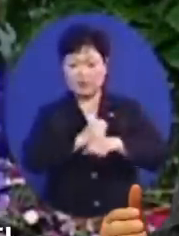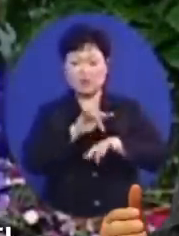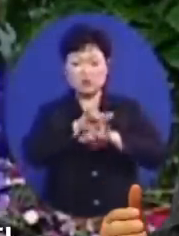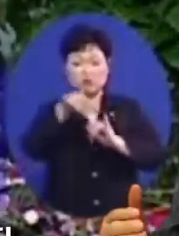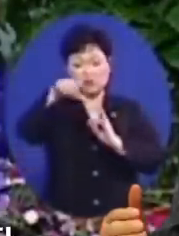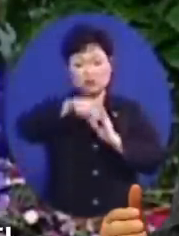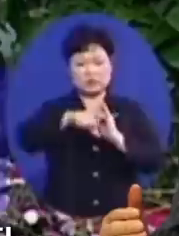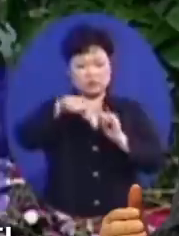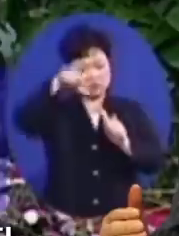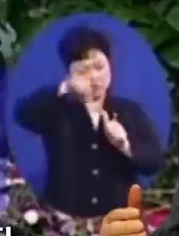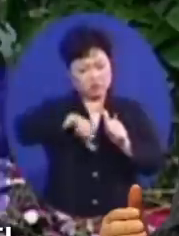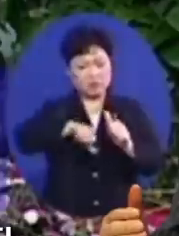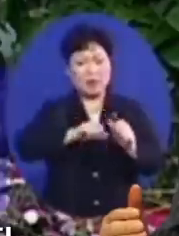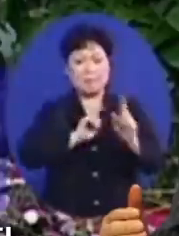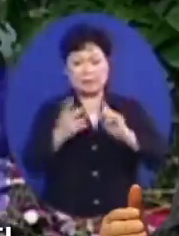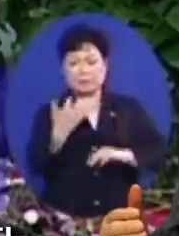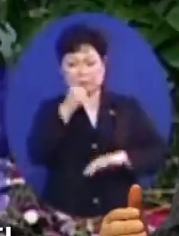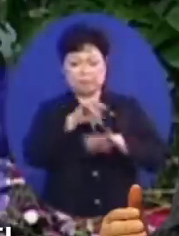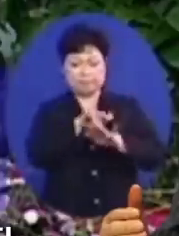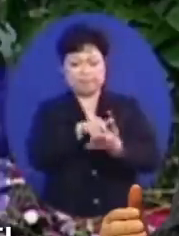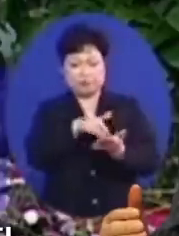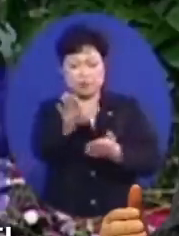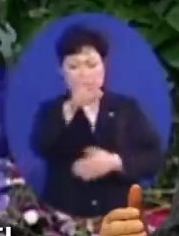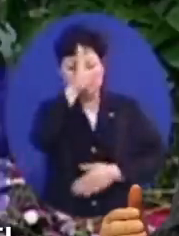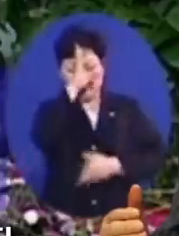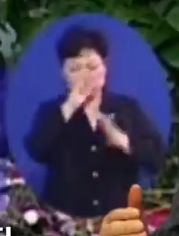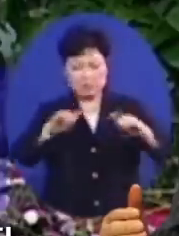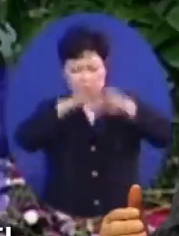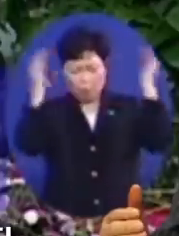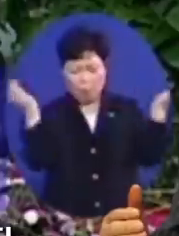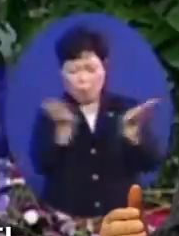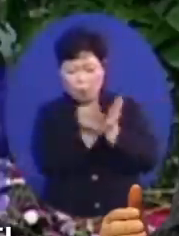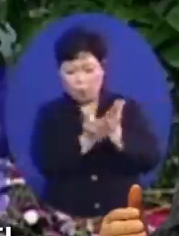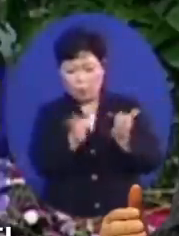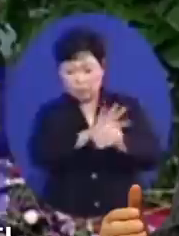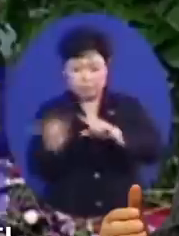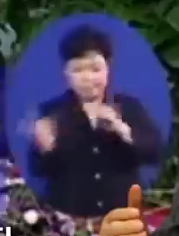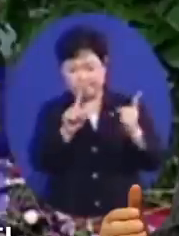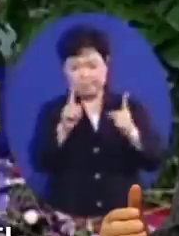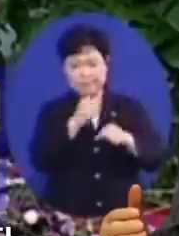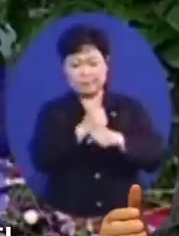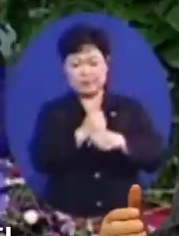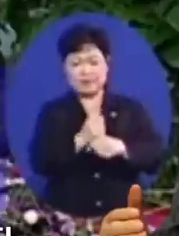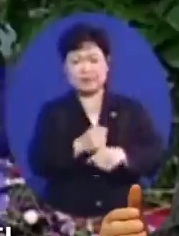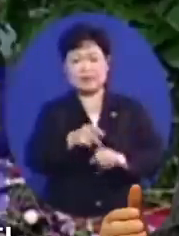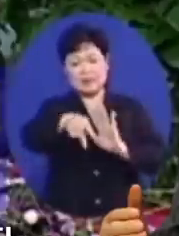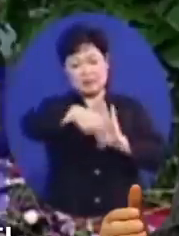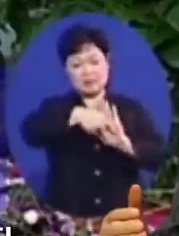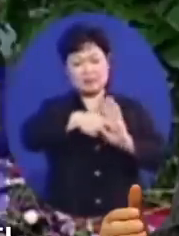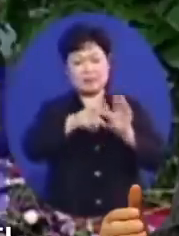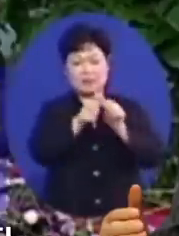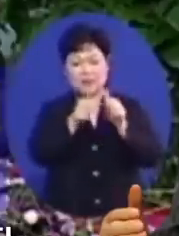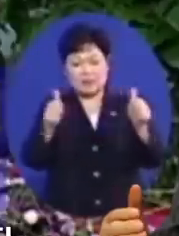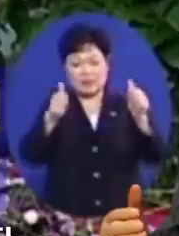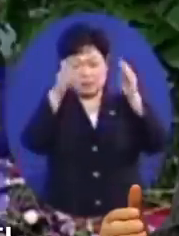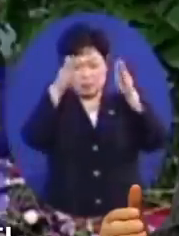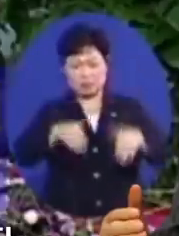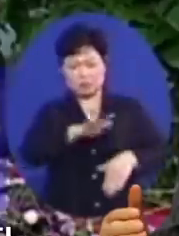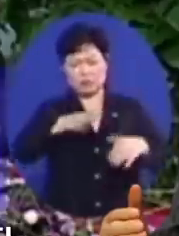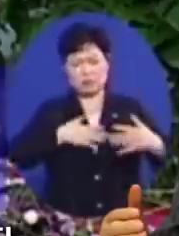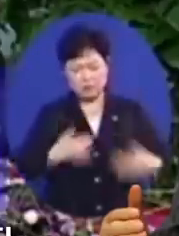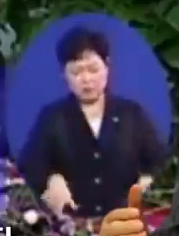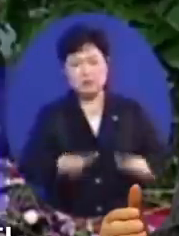말씀으로 귀신들을 쫓아내시고 병든 자를 다 고치시니 이는 선지자 이사야를 통하여 하신 말씀에 우리의 연약한 것을